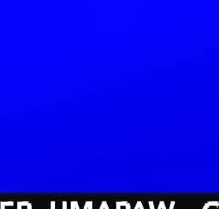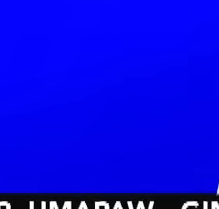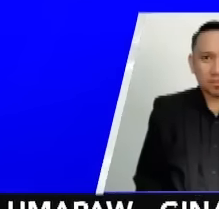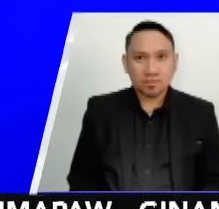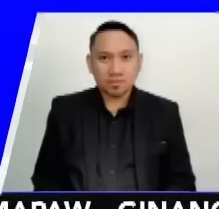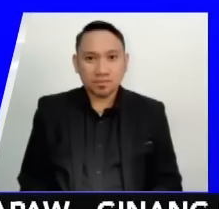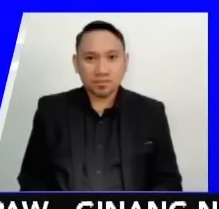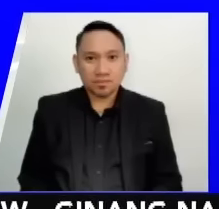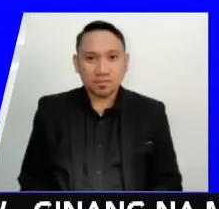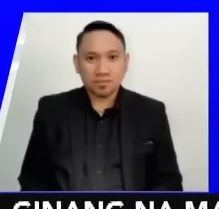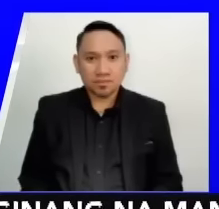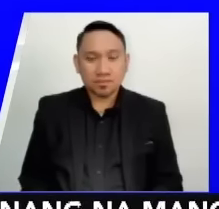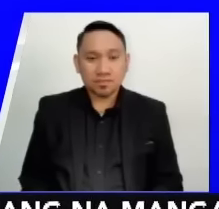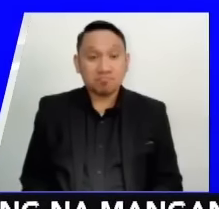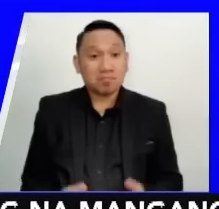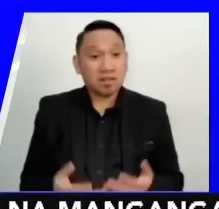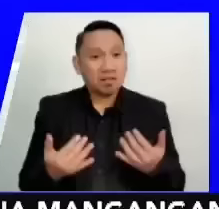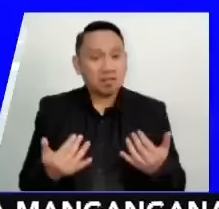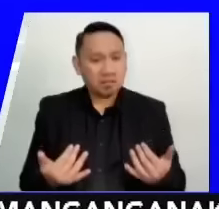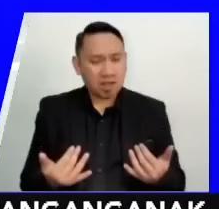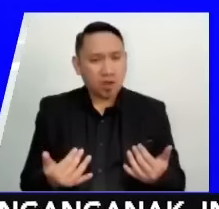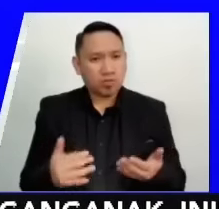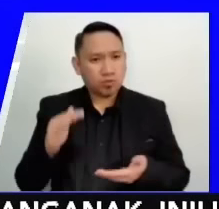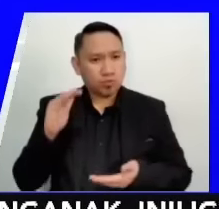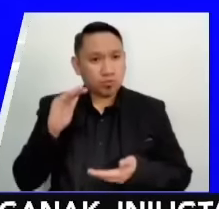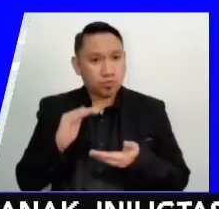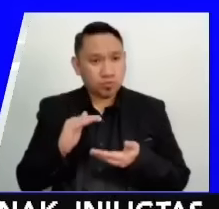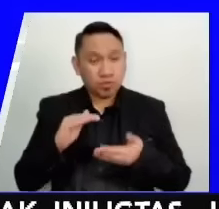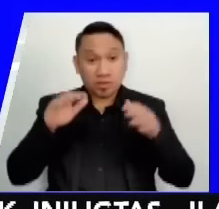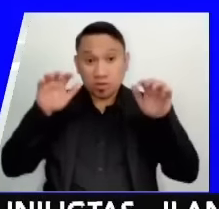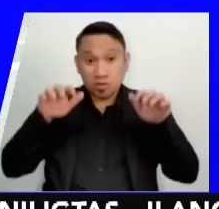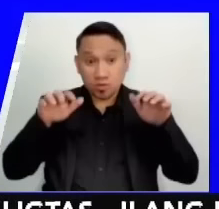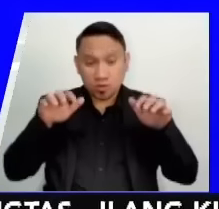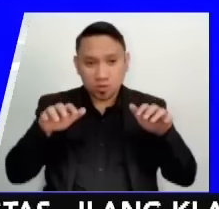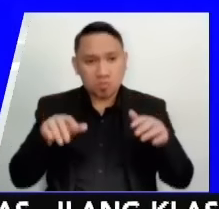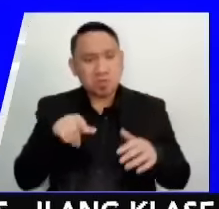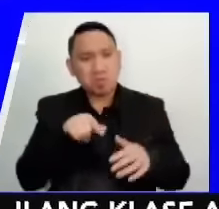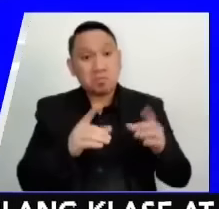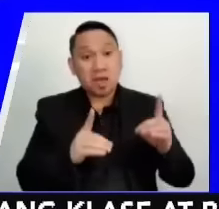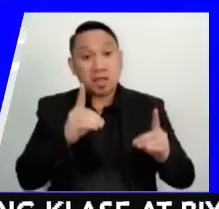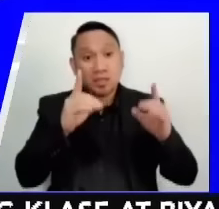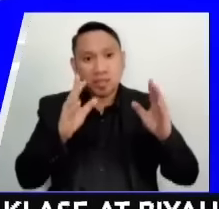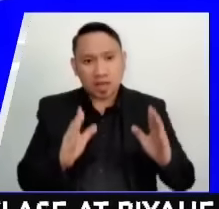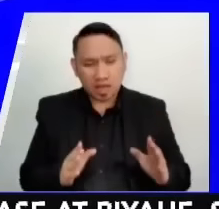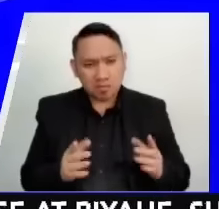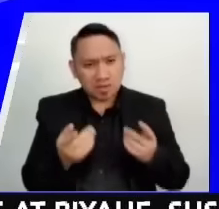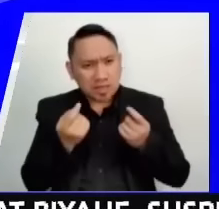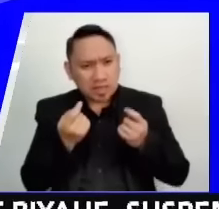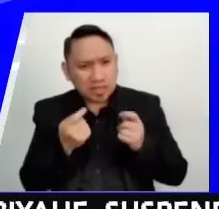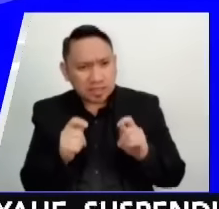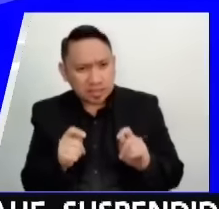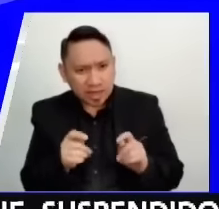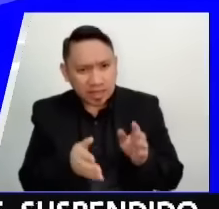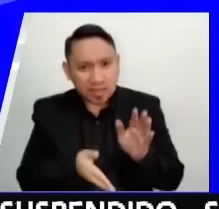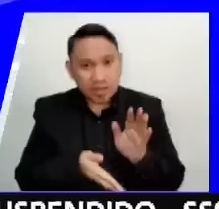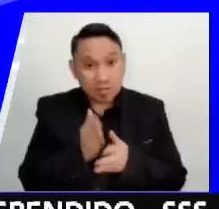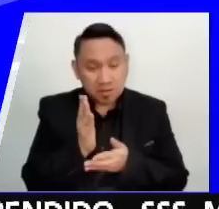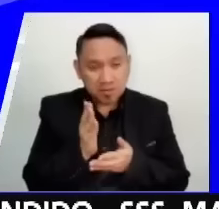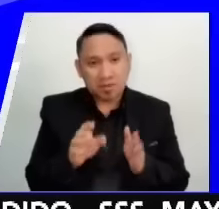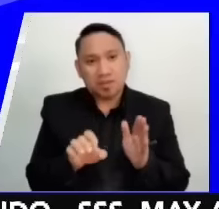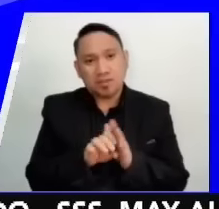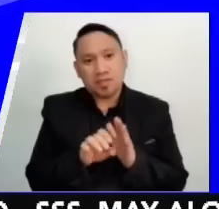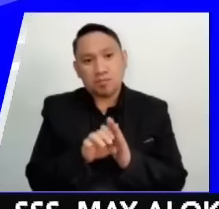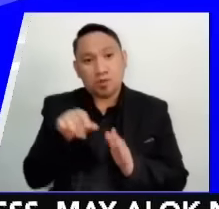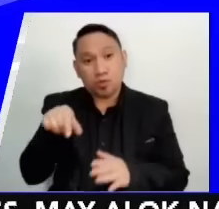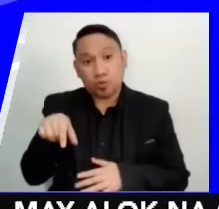umina na ang ulan, may ilang motoristang naglakas loob na sumuong sa mga binahang kalsada gaya ng Quezon Boulevard Underpass. Pero